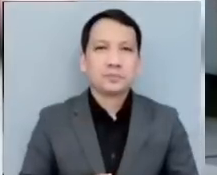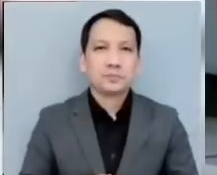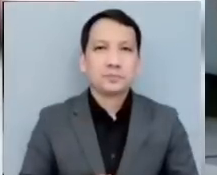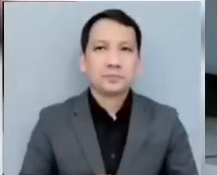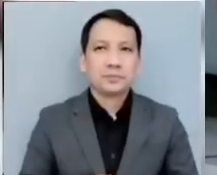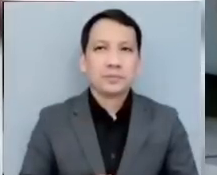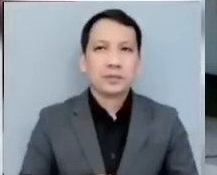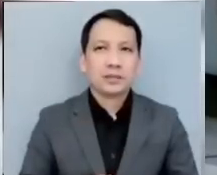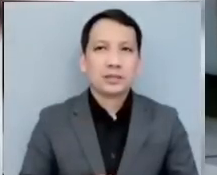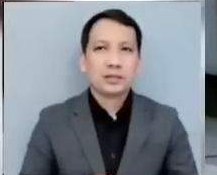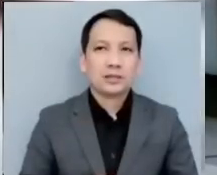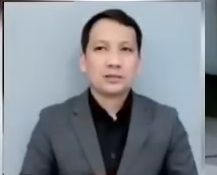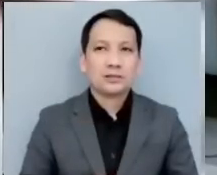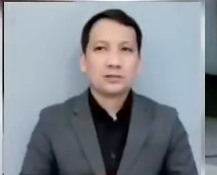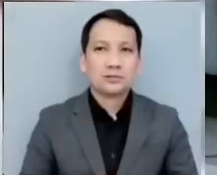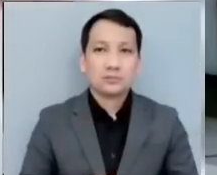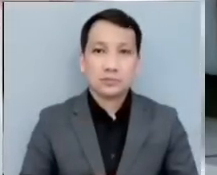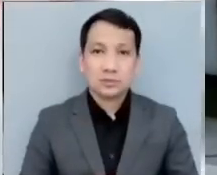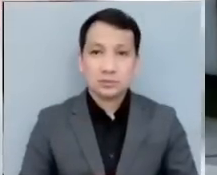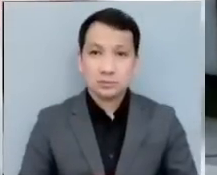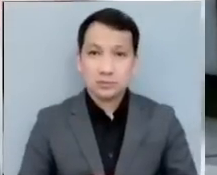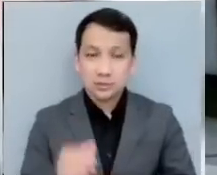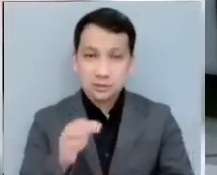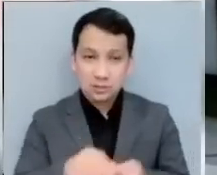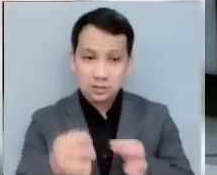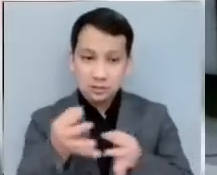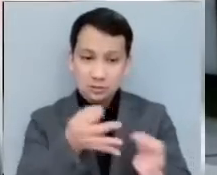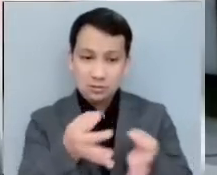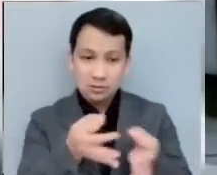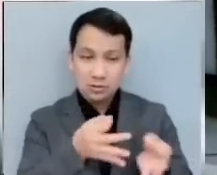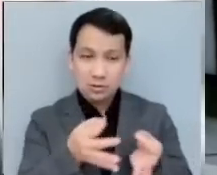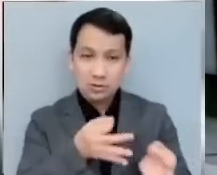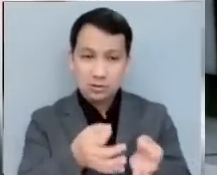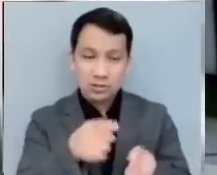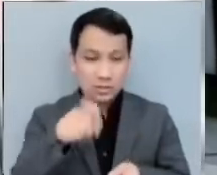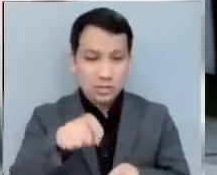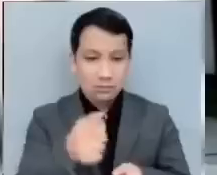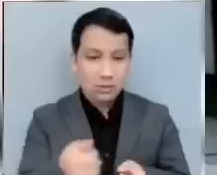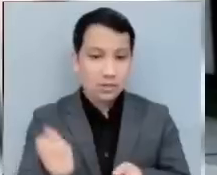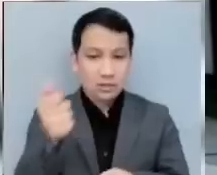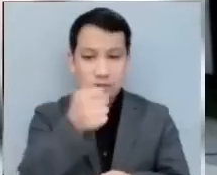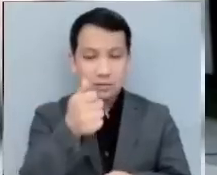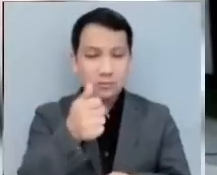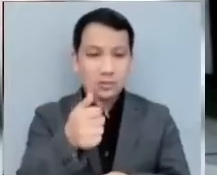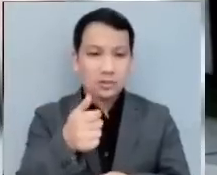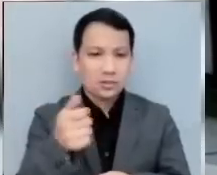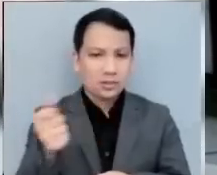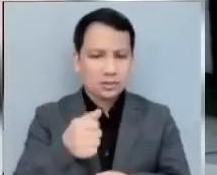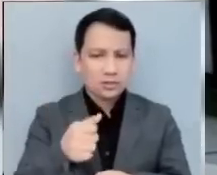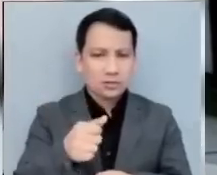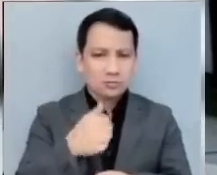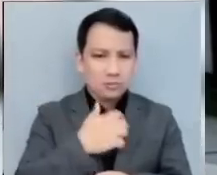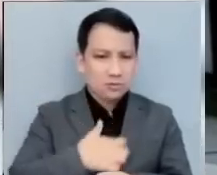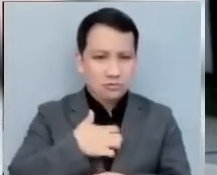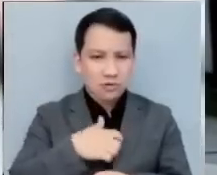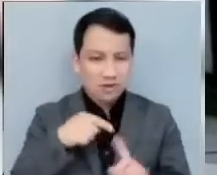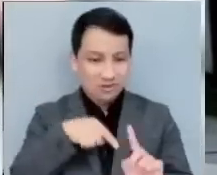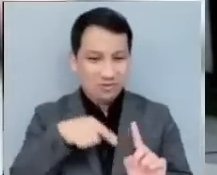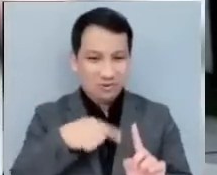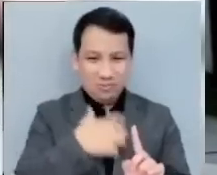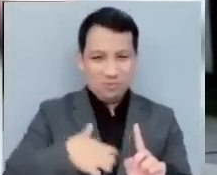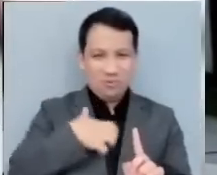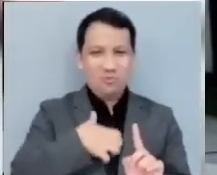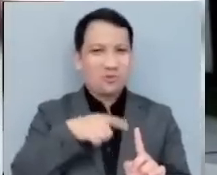Umalma at nagpaliwanag ang dating Deputy Chief for Operations ng PNP sa pagdawit sa kanya sa umano'y cover-up sa isang malaking